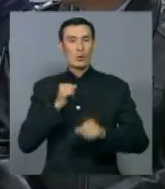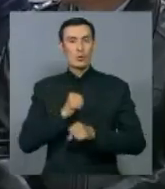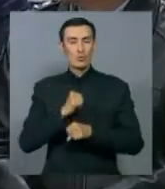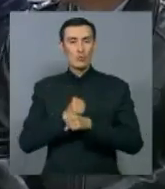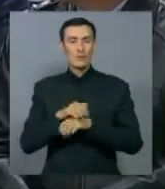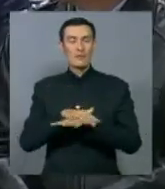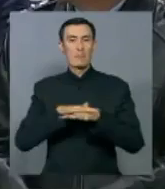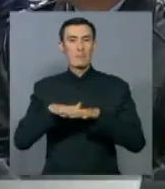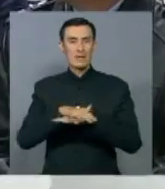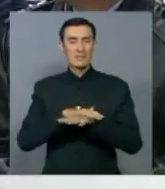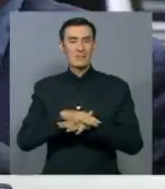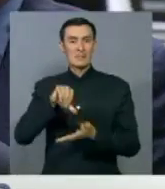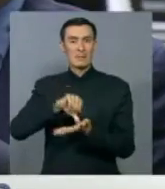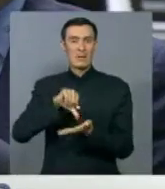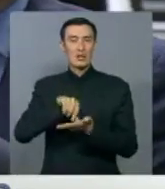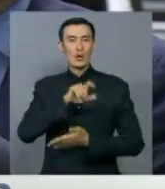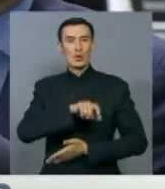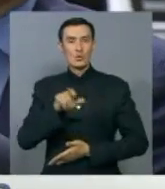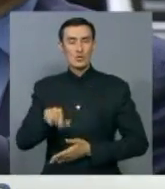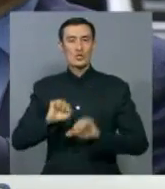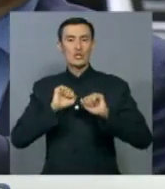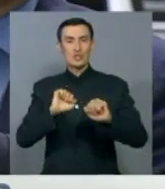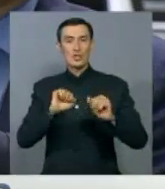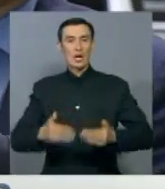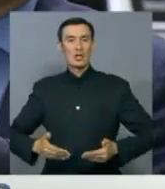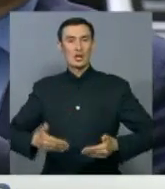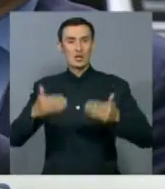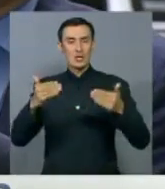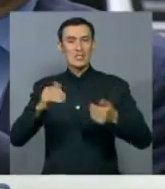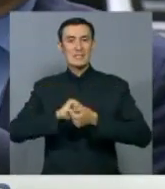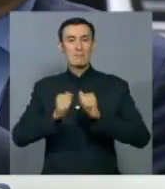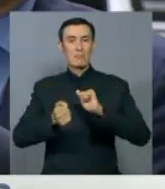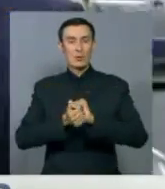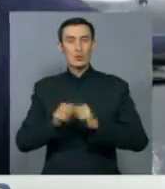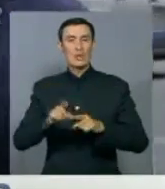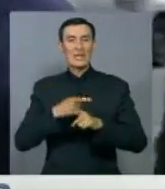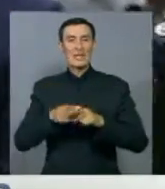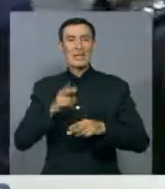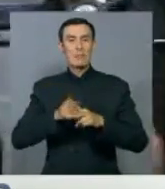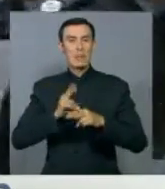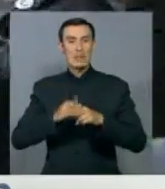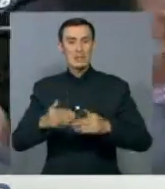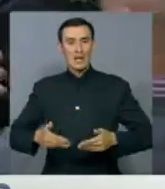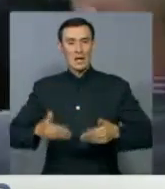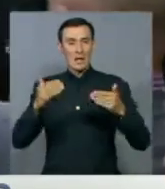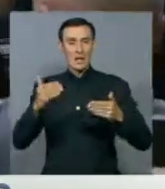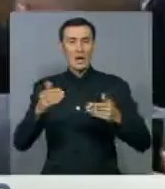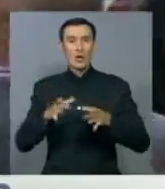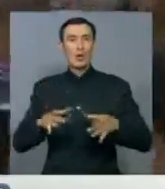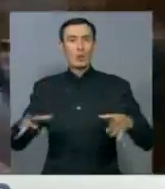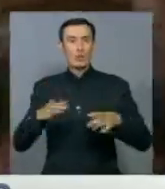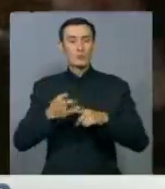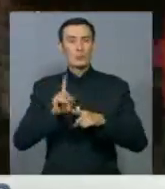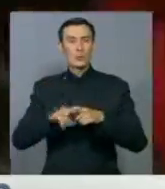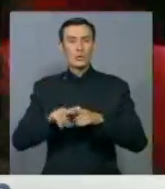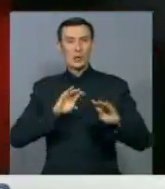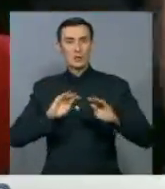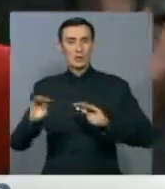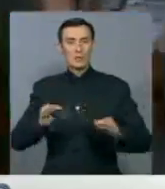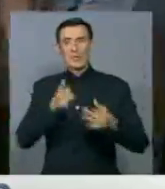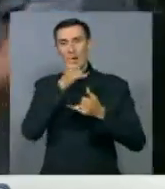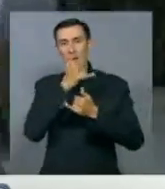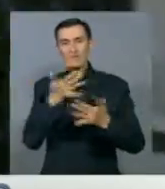установке в местах массового скопления людей защитных ограждений из бетона или металла, клумб, прочих конструкций,